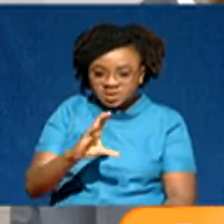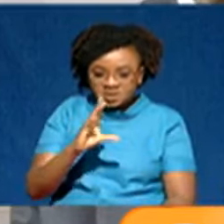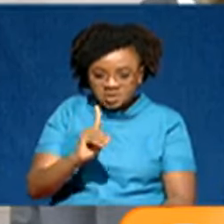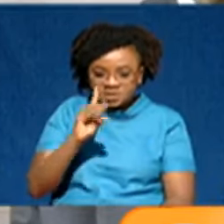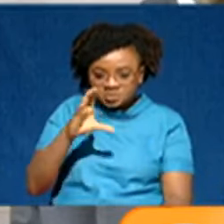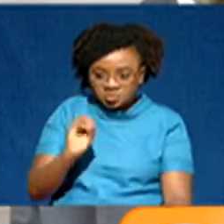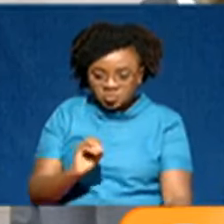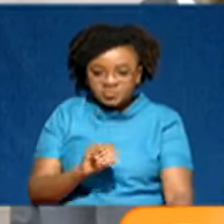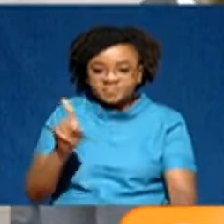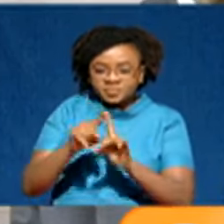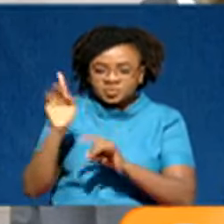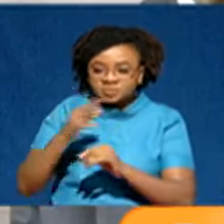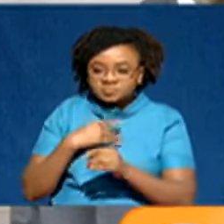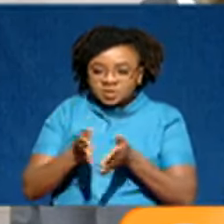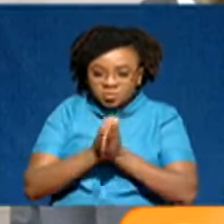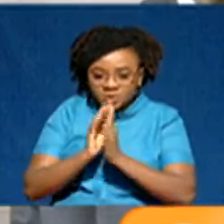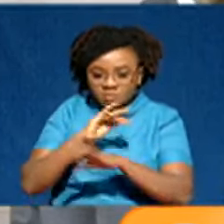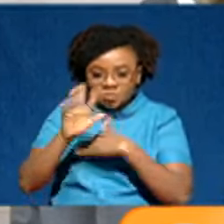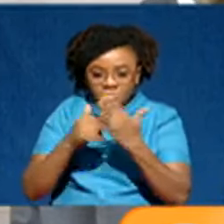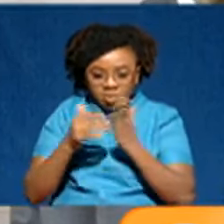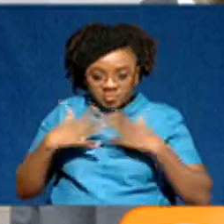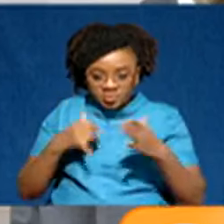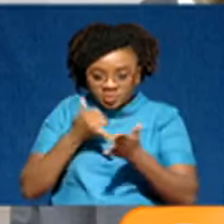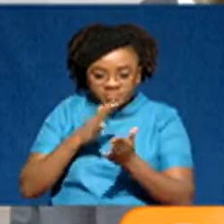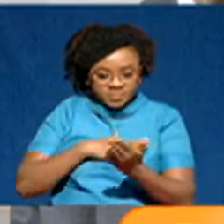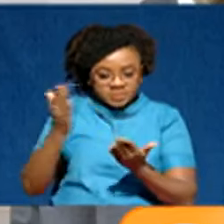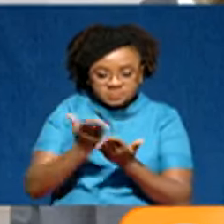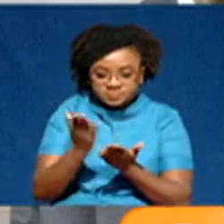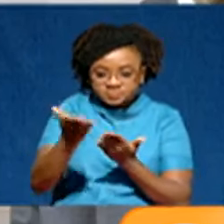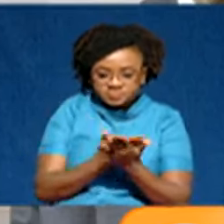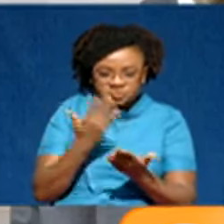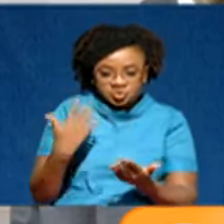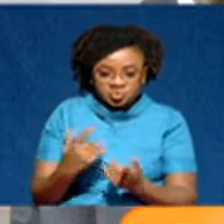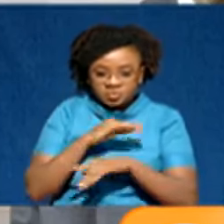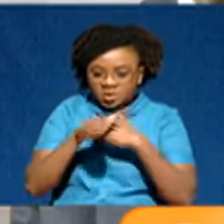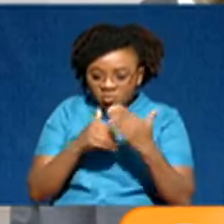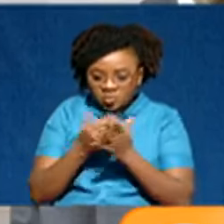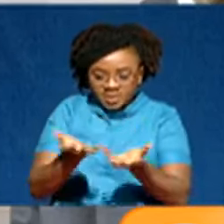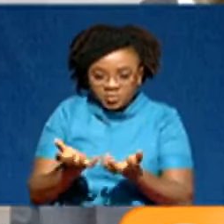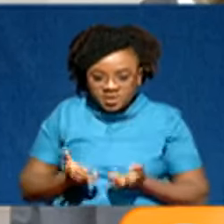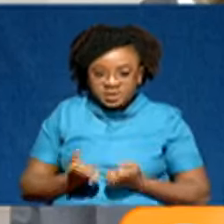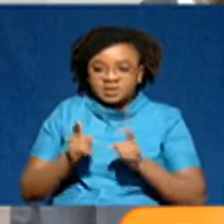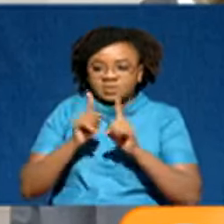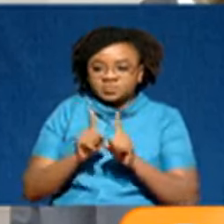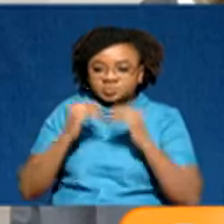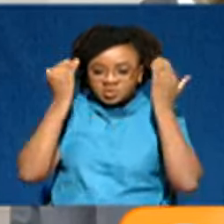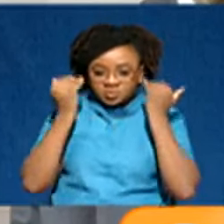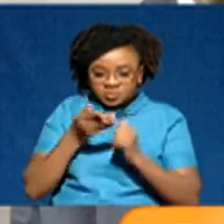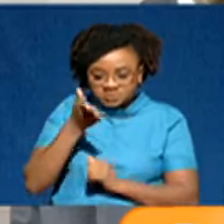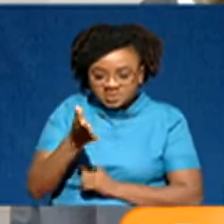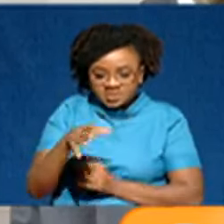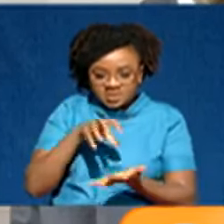hiyo imeamuru wahusika wote kuwasilisha majibu na stakabadhi zinazohitajika na mahakama katika kesi